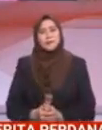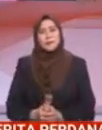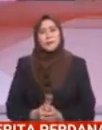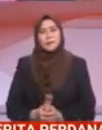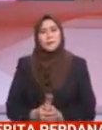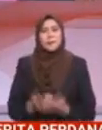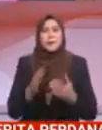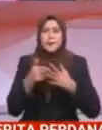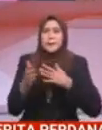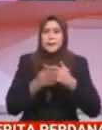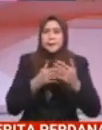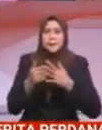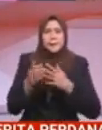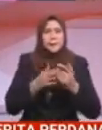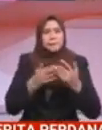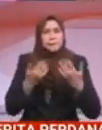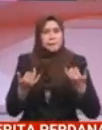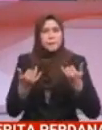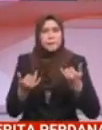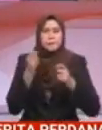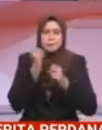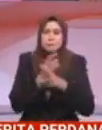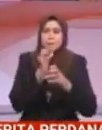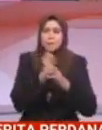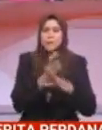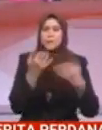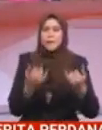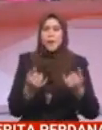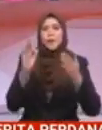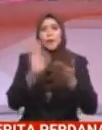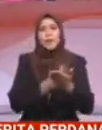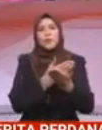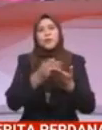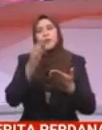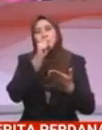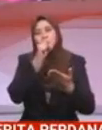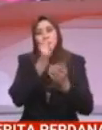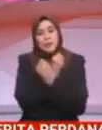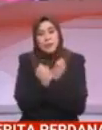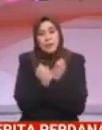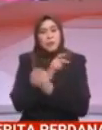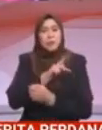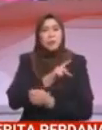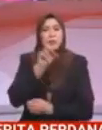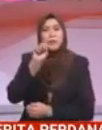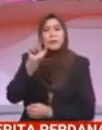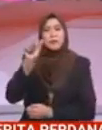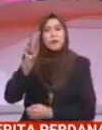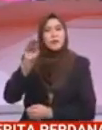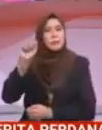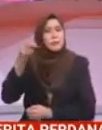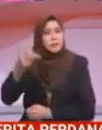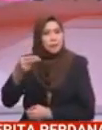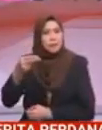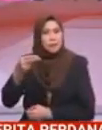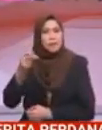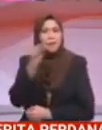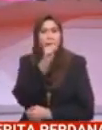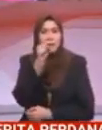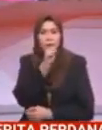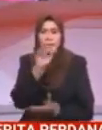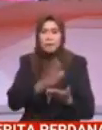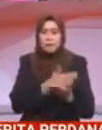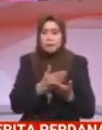Tidak putus asa, Alvin tampil dengan single kelima berjudul Sayangku Salmah, ciptaan Dedek Berentak Reggaeton.